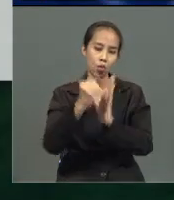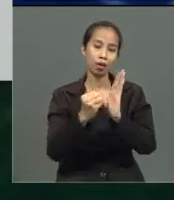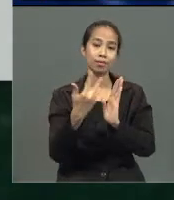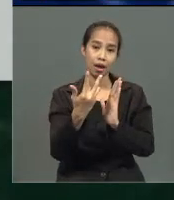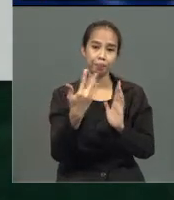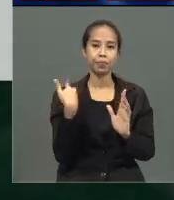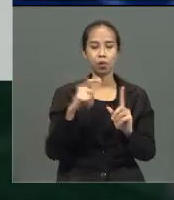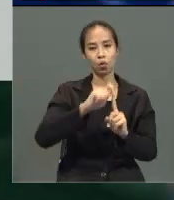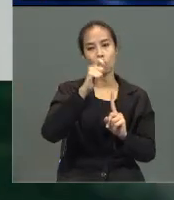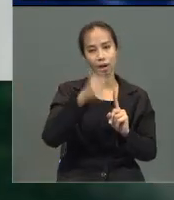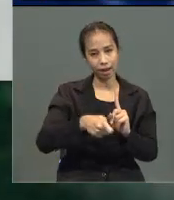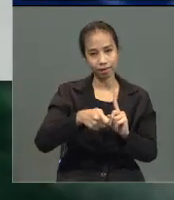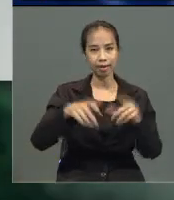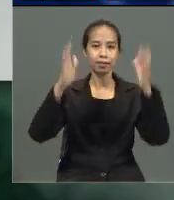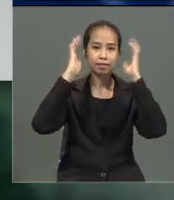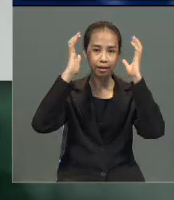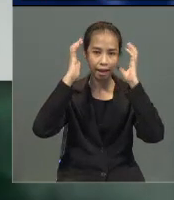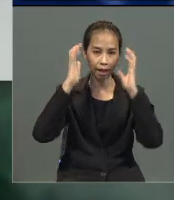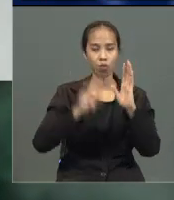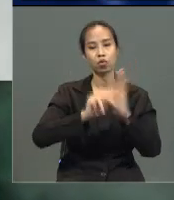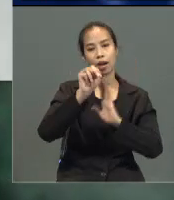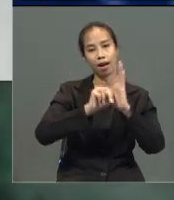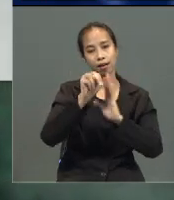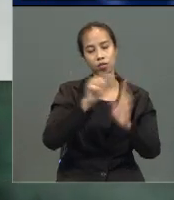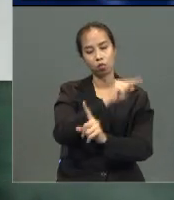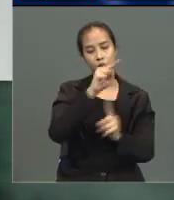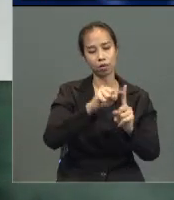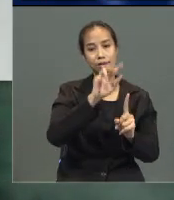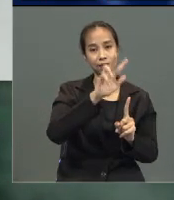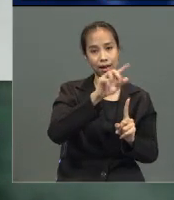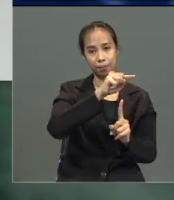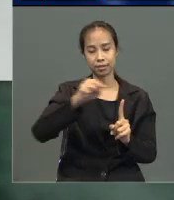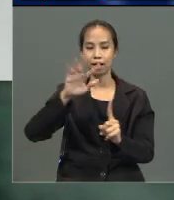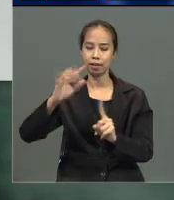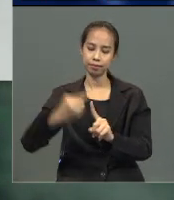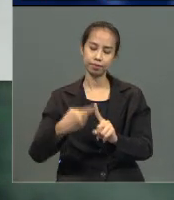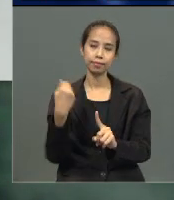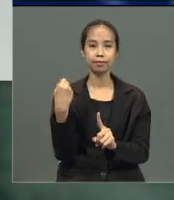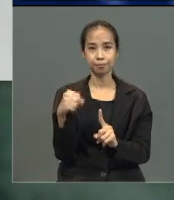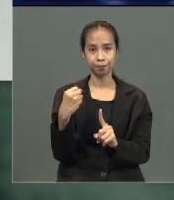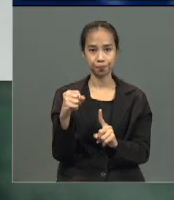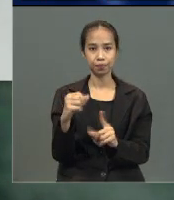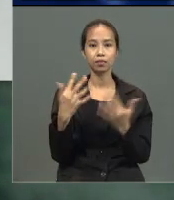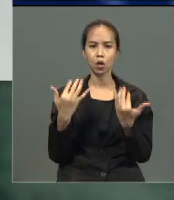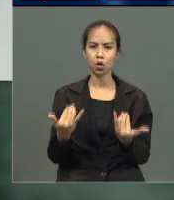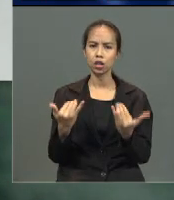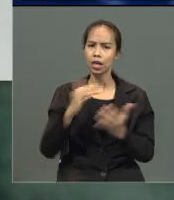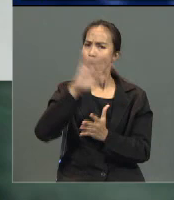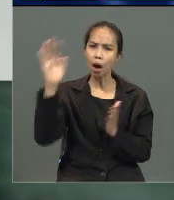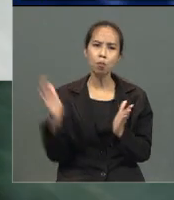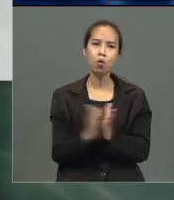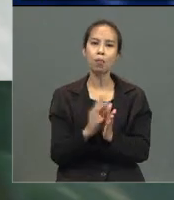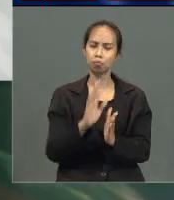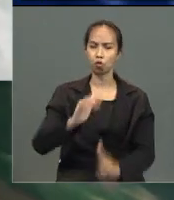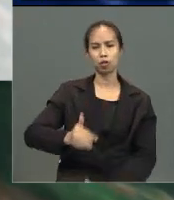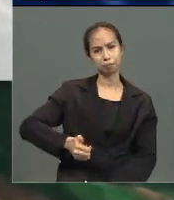นครราชสีมาสระแก้วและที่จังหวัดน่านตั้งแต่วันที่ 3ถึง 5ตุลาคมนะคะโดยรวมสถานการณ์ดีขึ้น